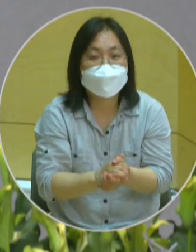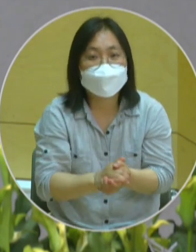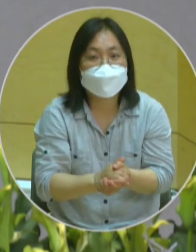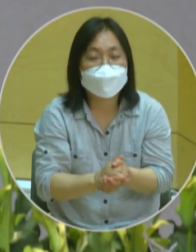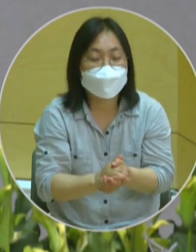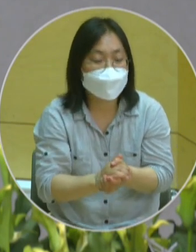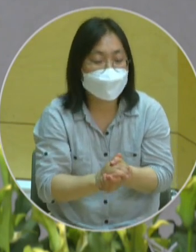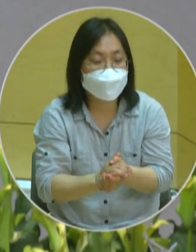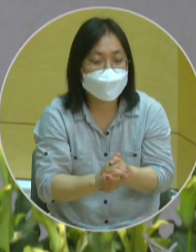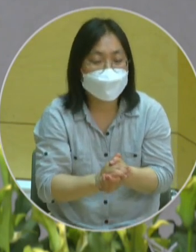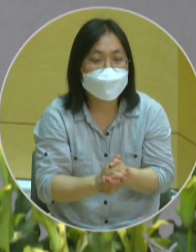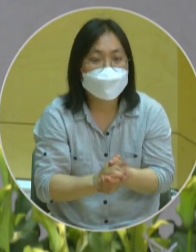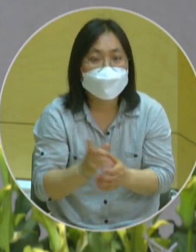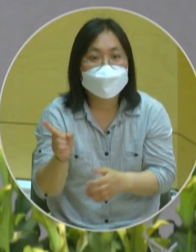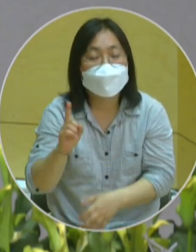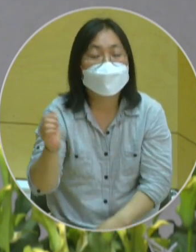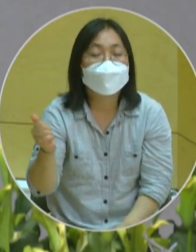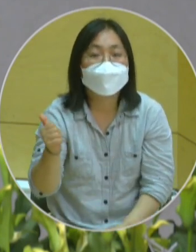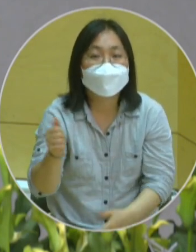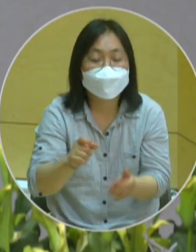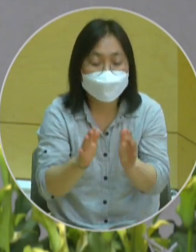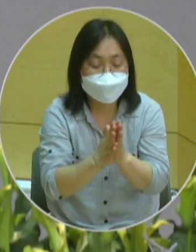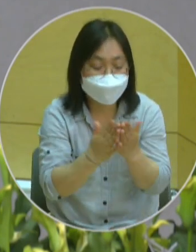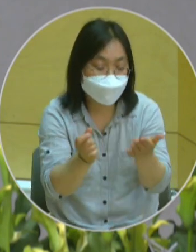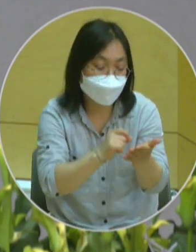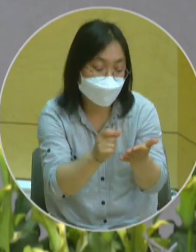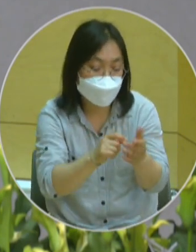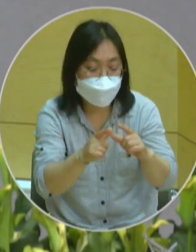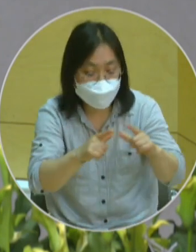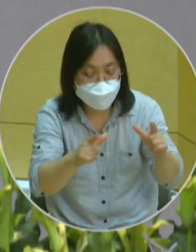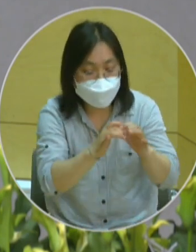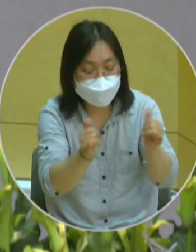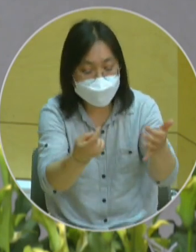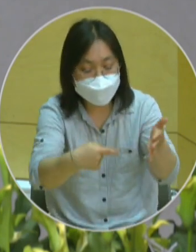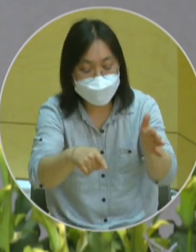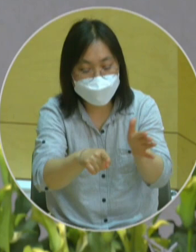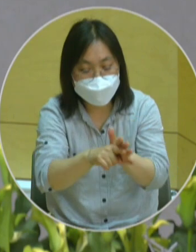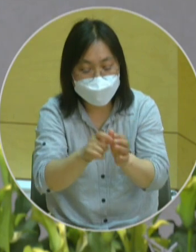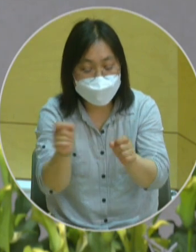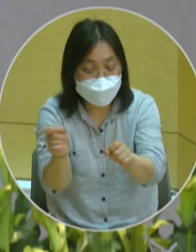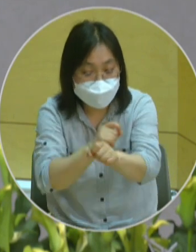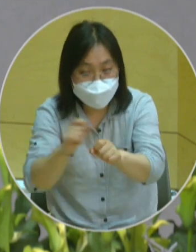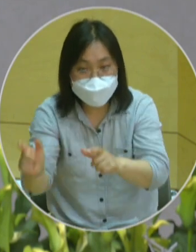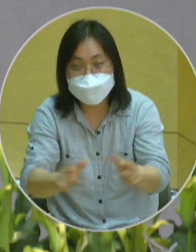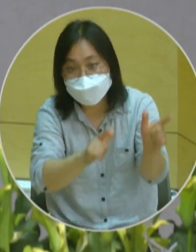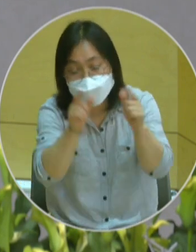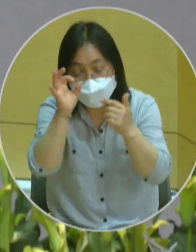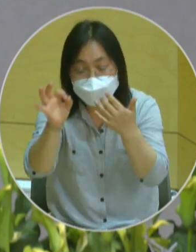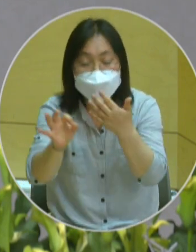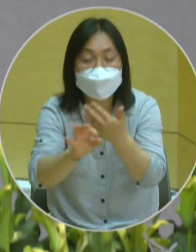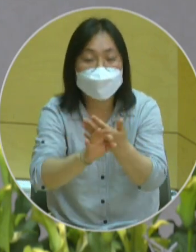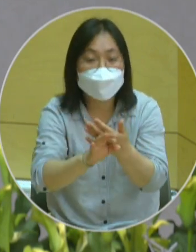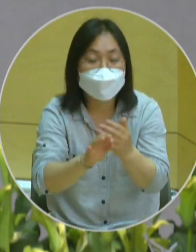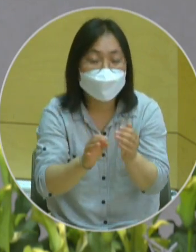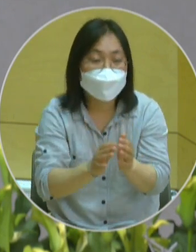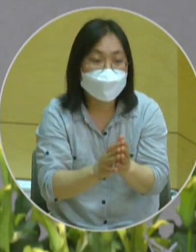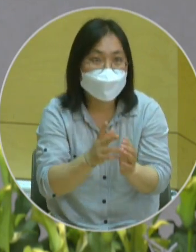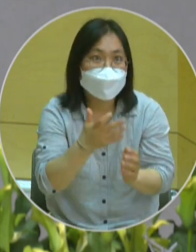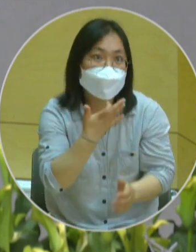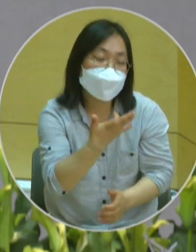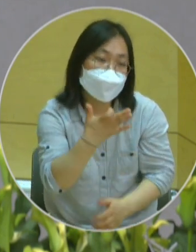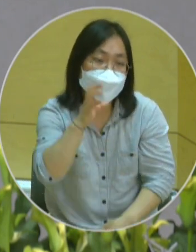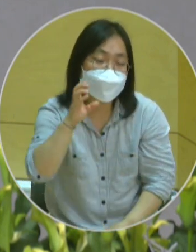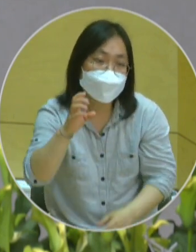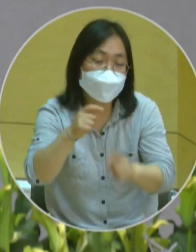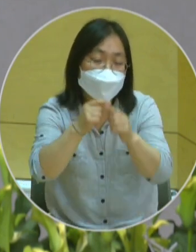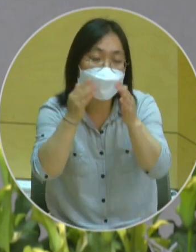샤무엘 슈메크라는 사람이 쓴 평범한 사람들을 위한 비범한 삶이라는 책에 보면, 19세기 교회 역사가인